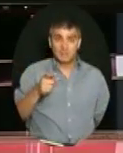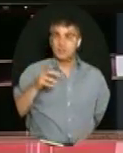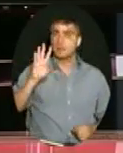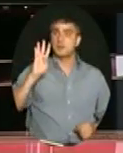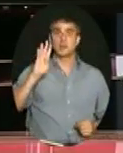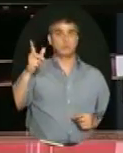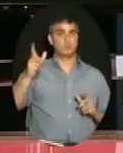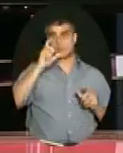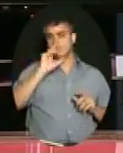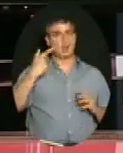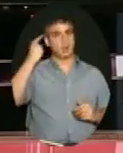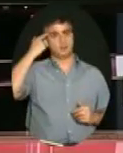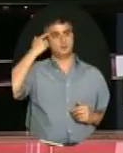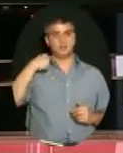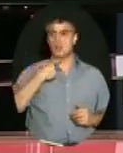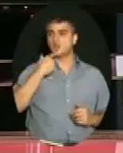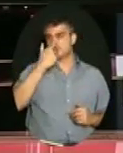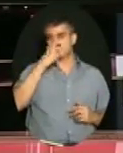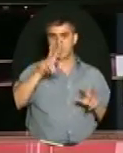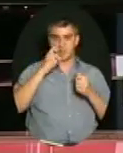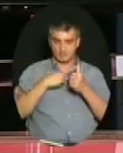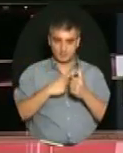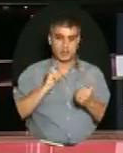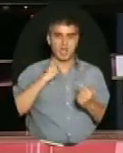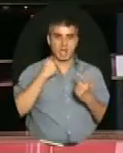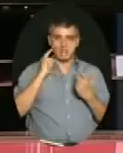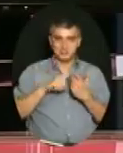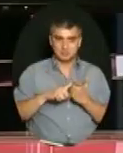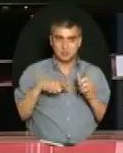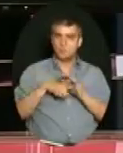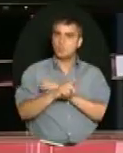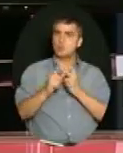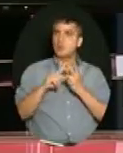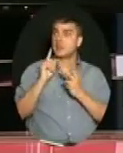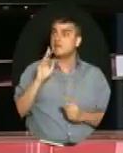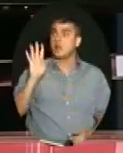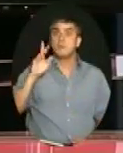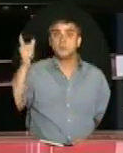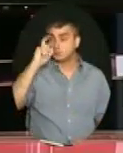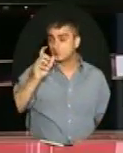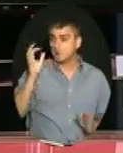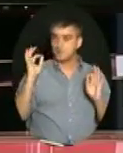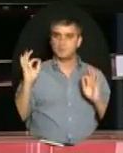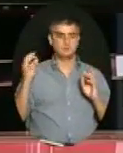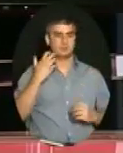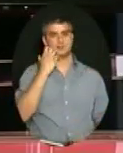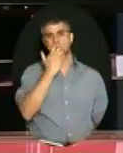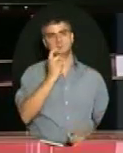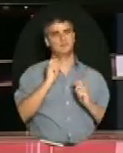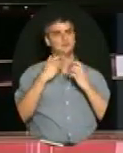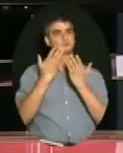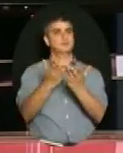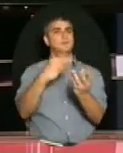ברלוסקוני, איך לא חשבתי? אמרתי חמדן, אמרתי חזיר, אמרתי בוגד, אבל ברלוסקוני, ממש ניסים זאב הגיש